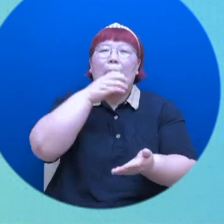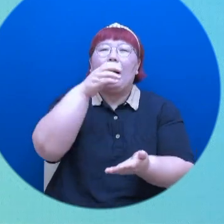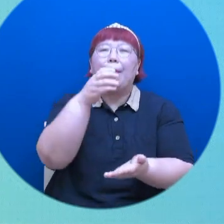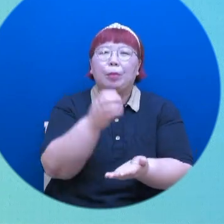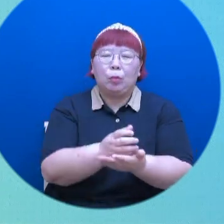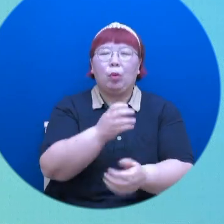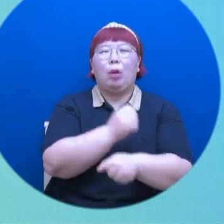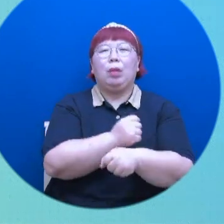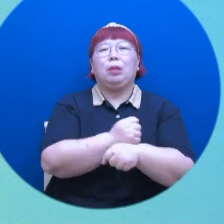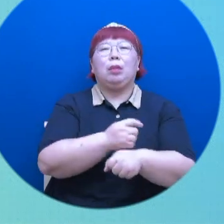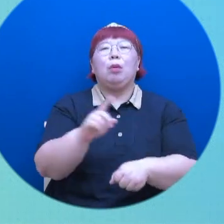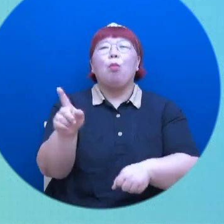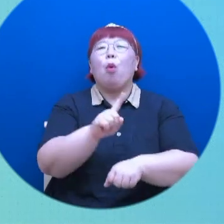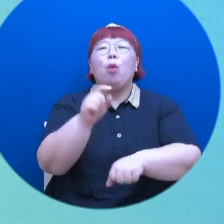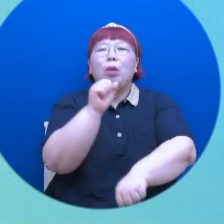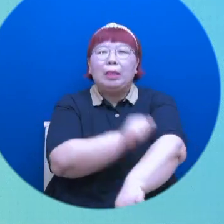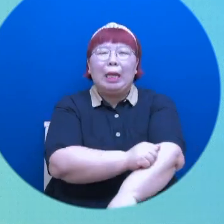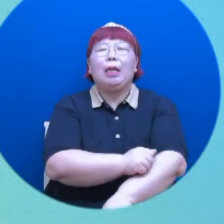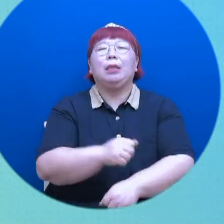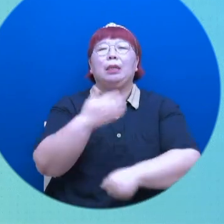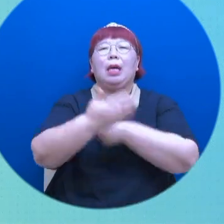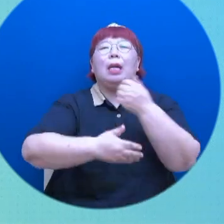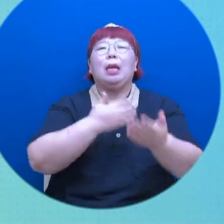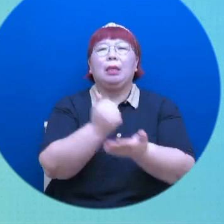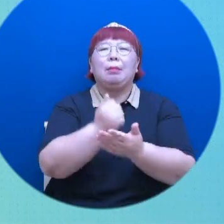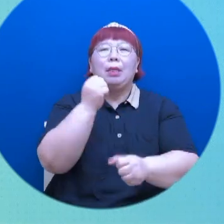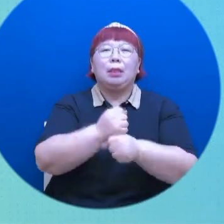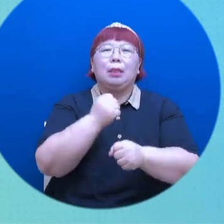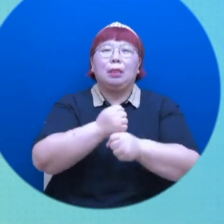뭘 잘하는지, 하나님이 지으신